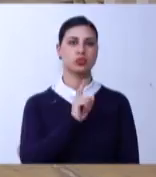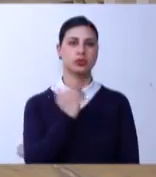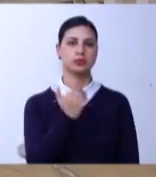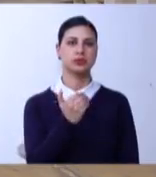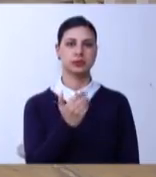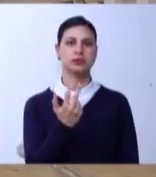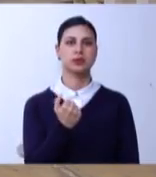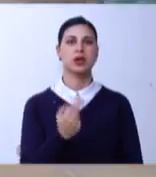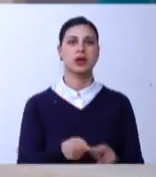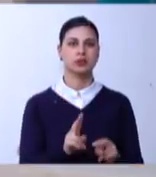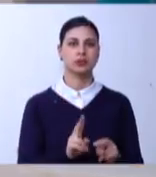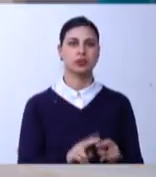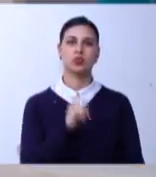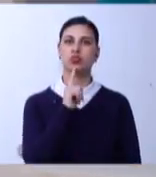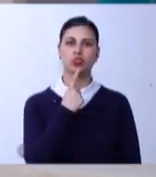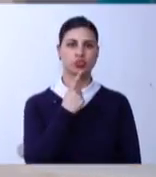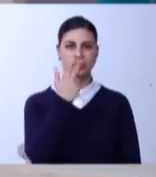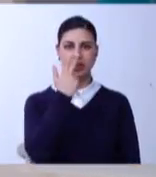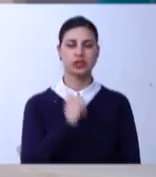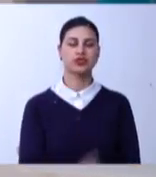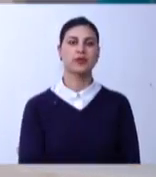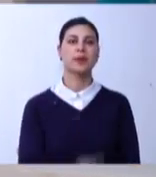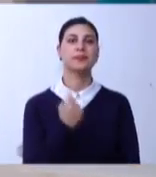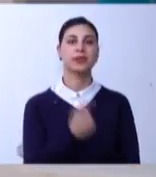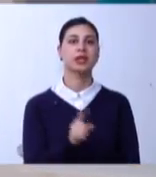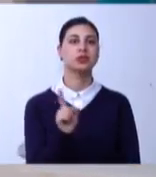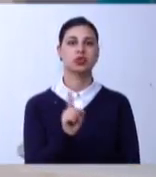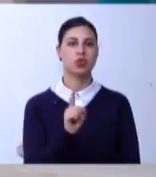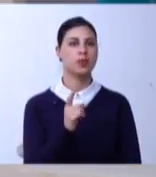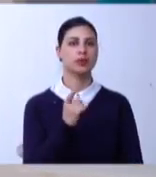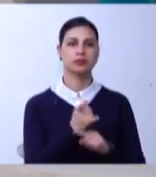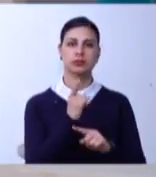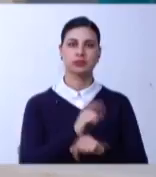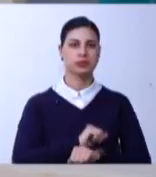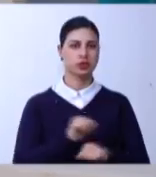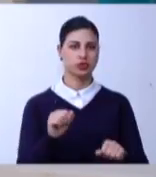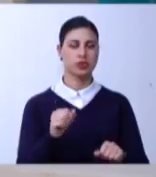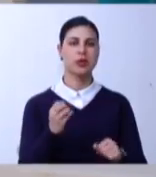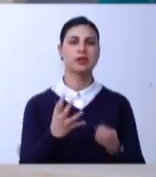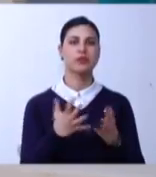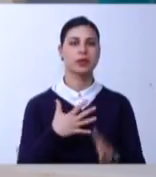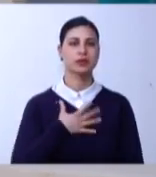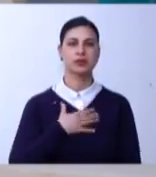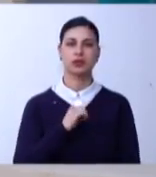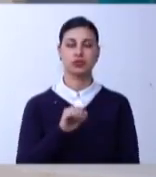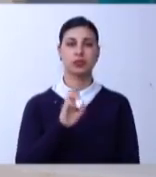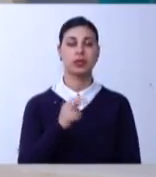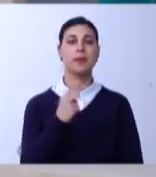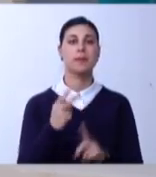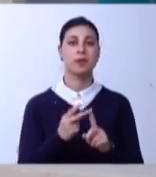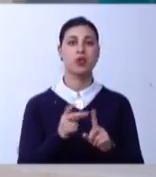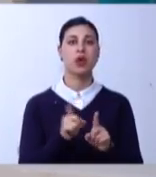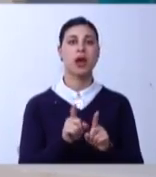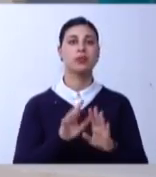ანიჭებს მას, დიახ, და ამიტომ უჭირს გადაჩვევა. ერთი რომ არ გავაკრიტიკოთ, არ დავსტრესოთ კიდე უფრო მეტად და მეორე